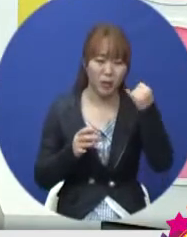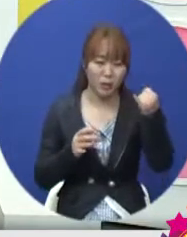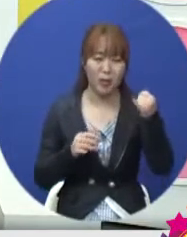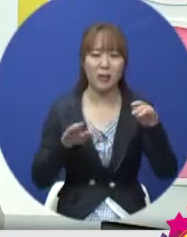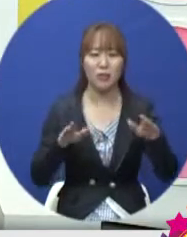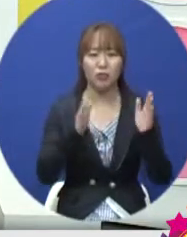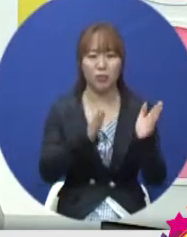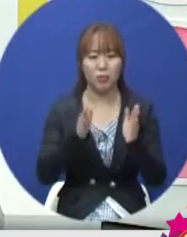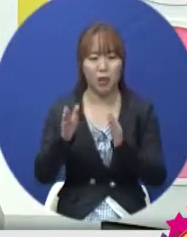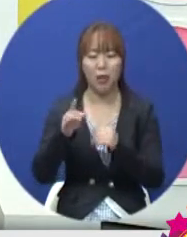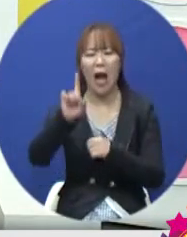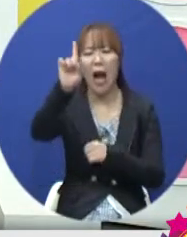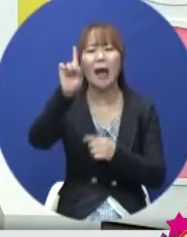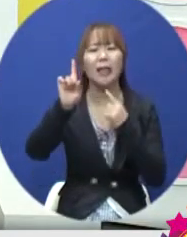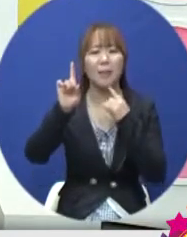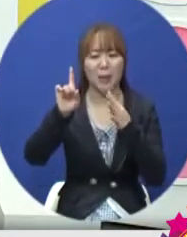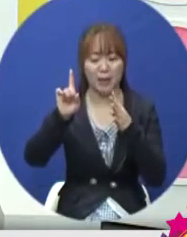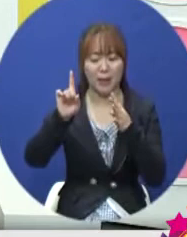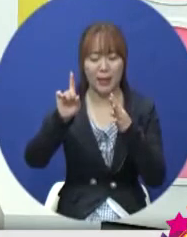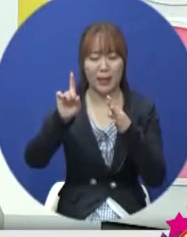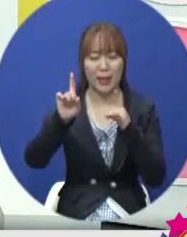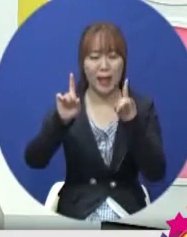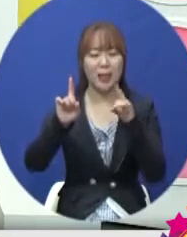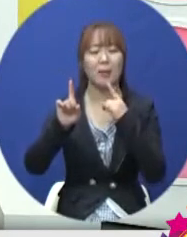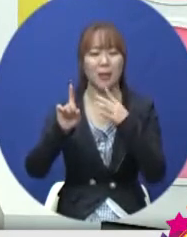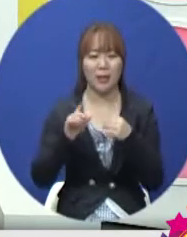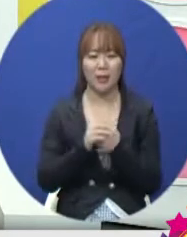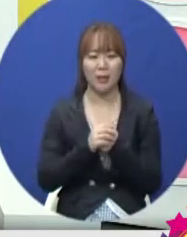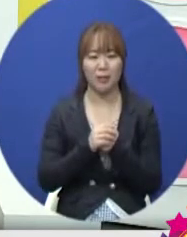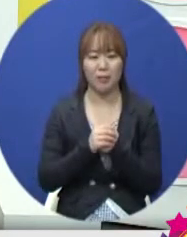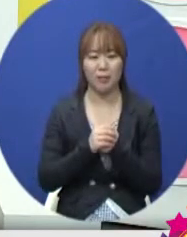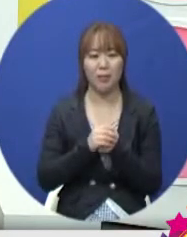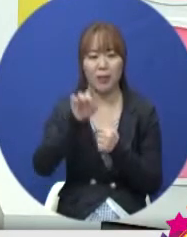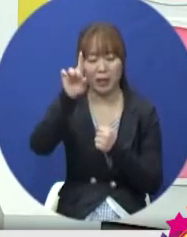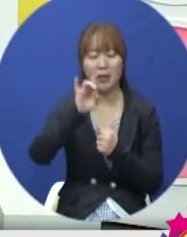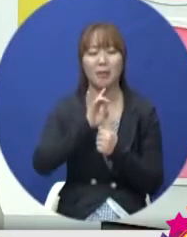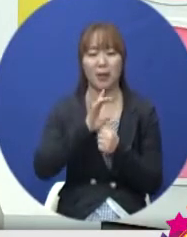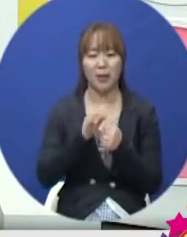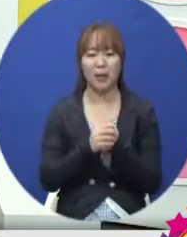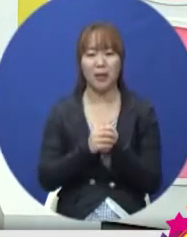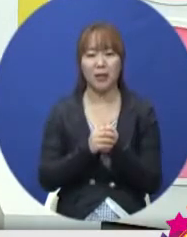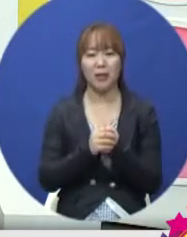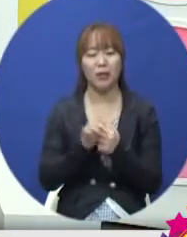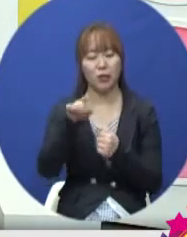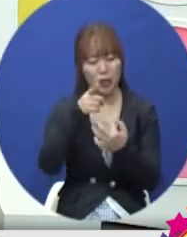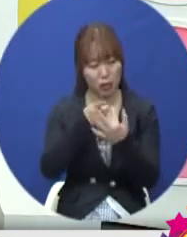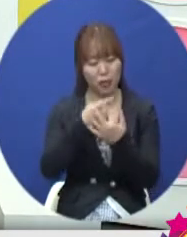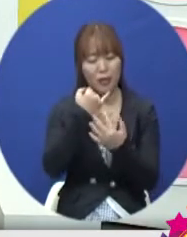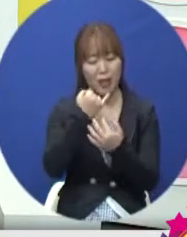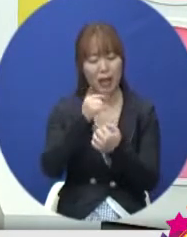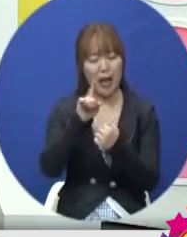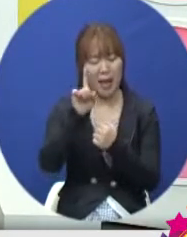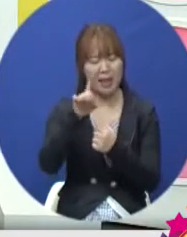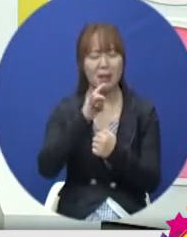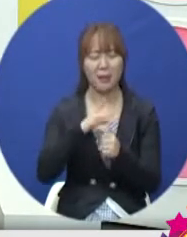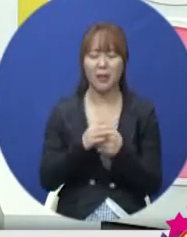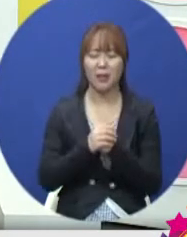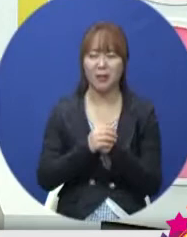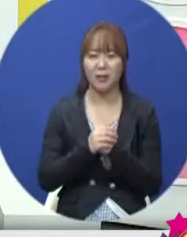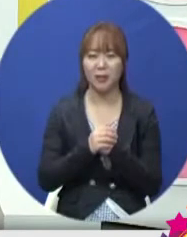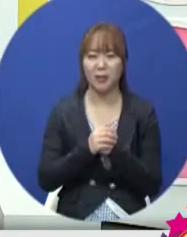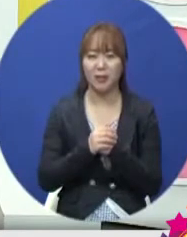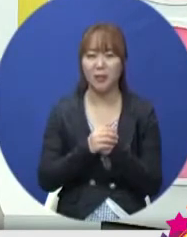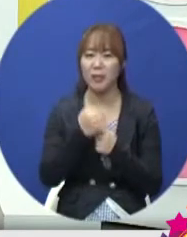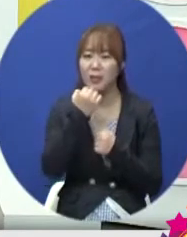어머니께서 준비하신 거 하나만 들려줘 보세요. 하나만. 그럼 하나만 들려드릴까요? 네, 넌센스 퀴즈도 네. 좋고 시리즈 중에 네, 네, 하나만. 네, 그럴게요.